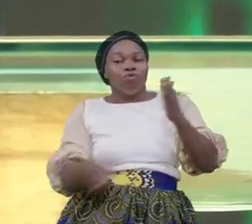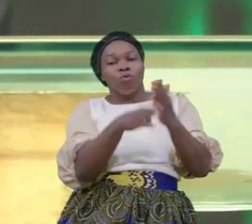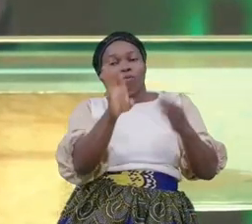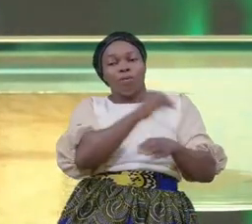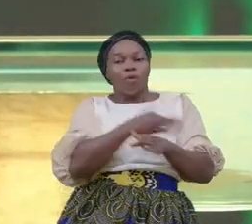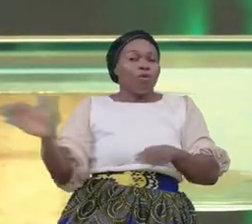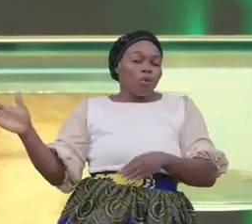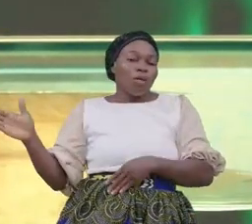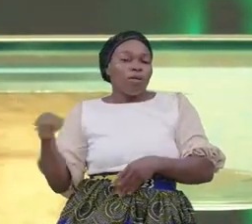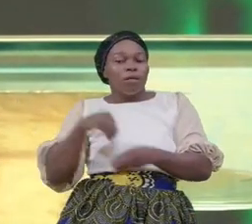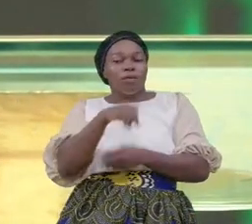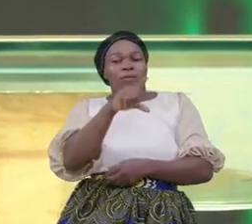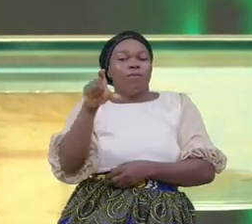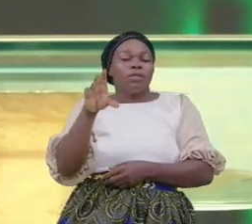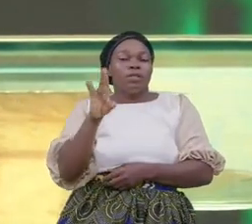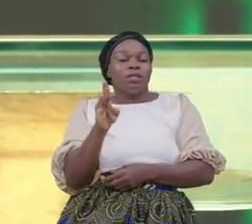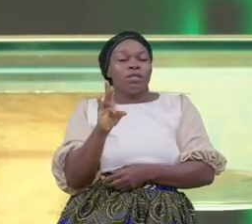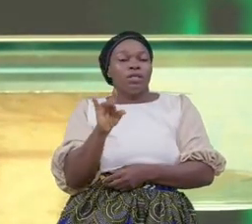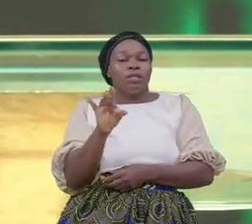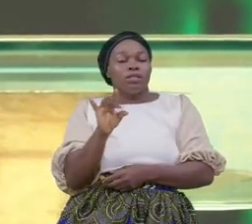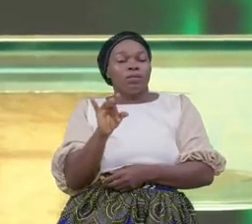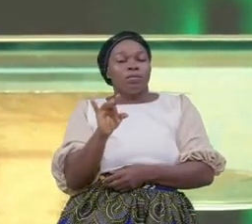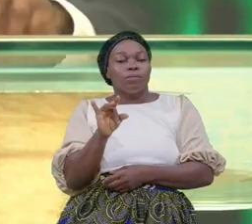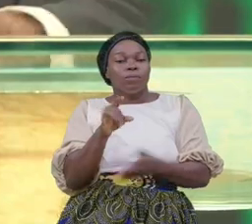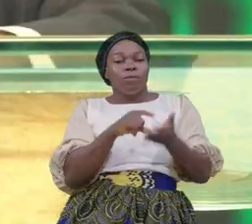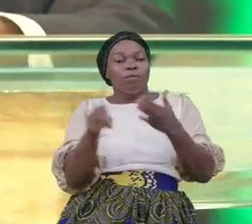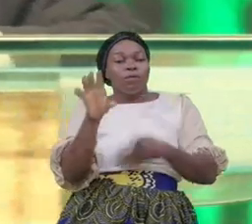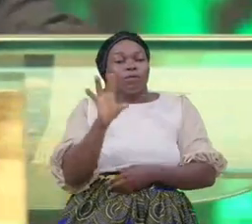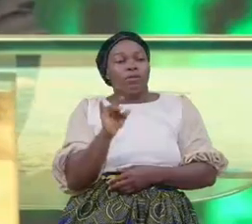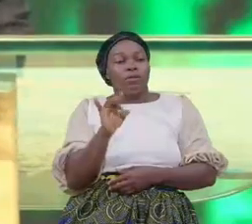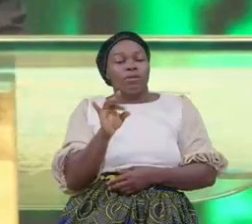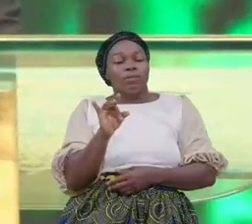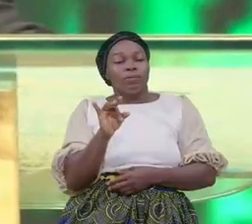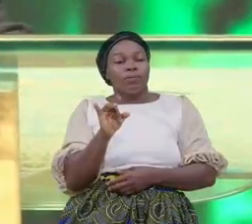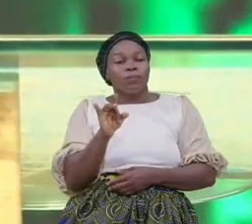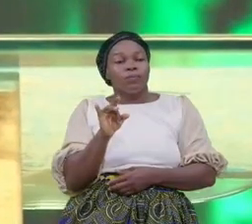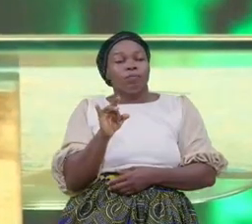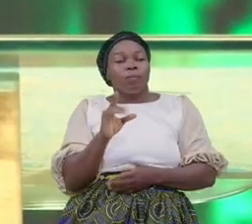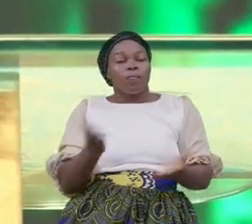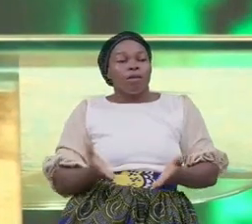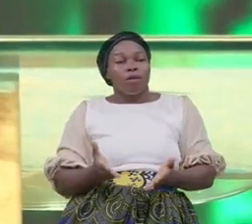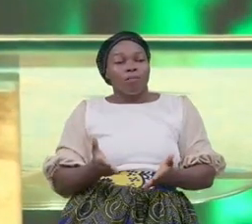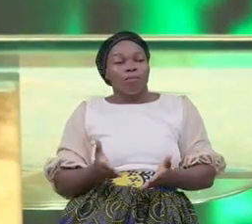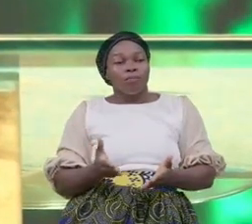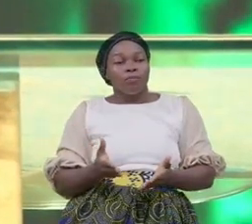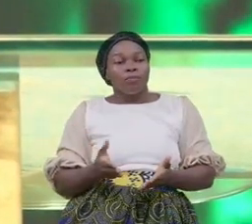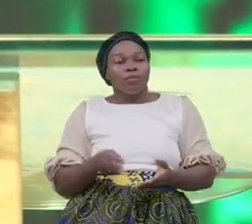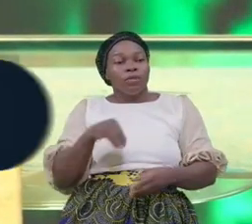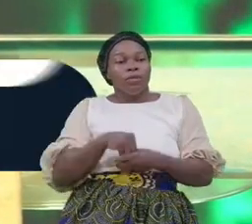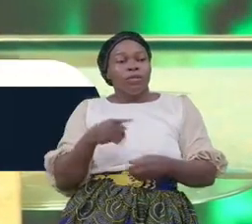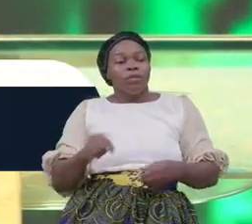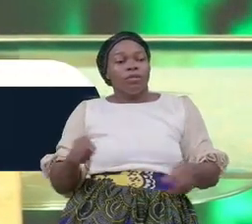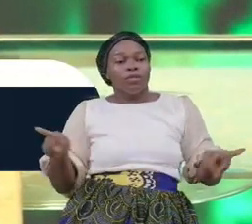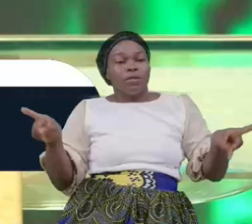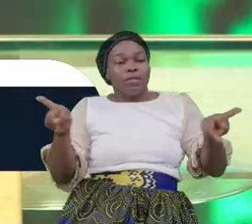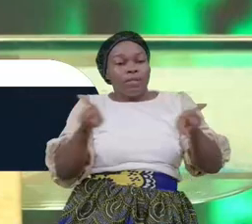le verset 18. Le verset 18, ici on trouve là où la chose était réglée. En